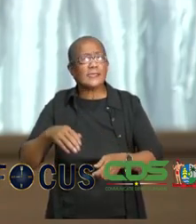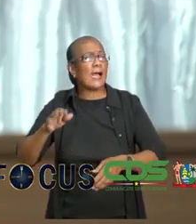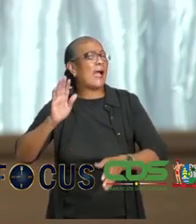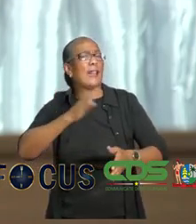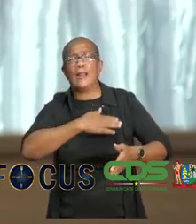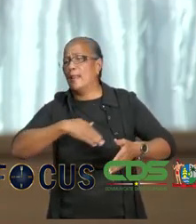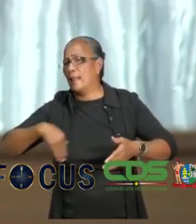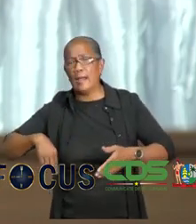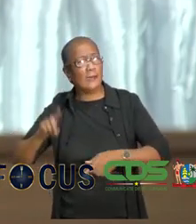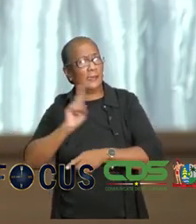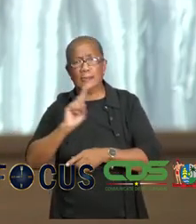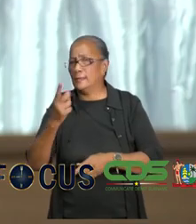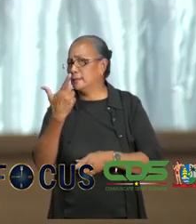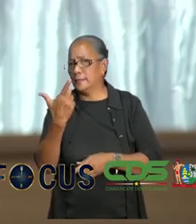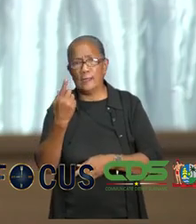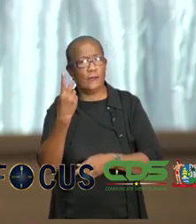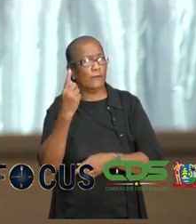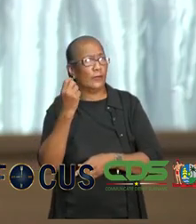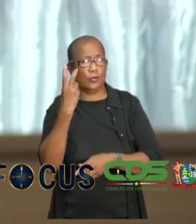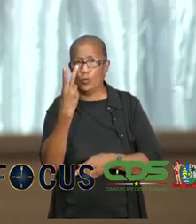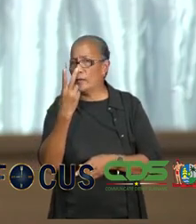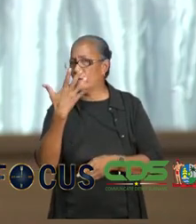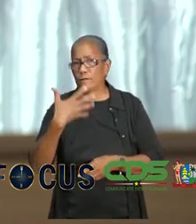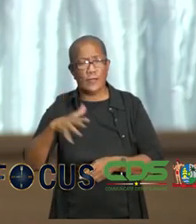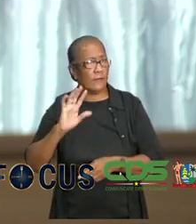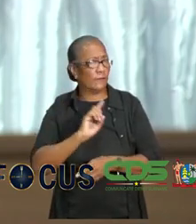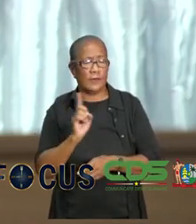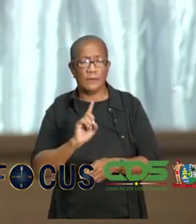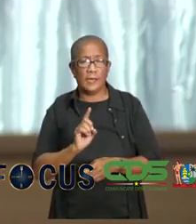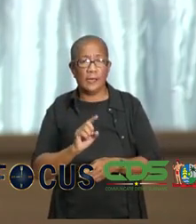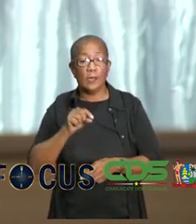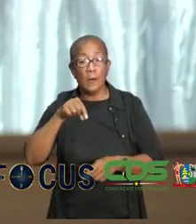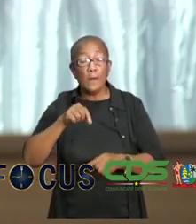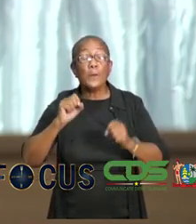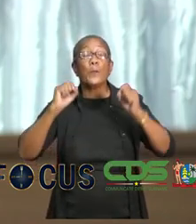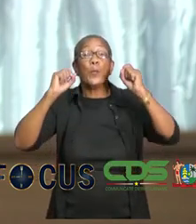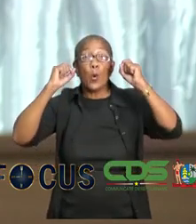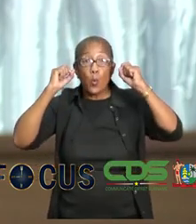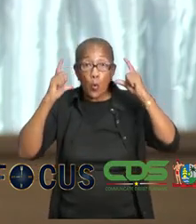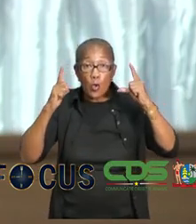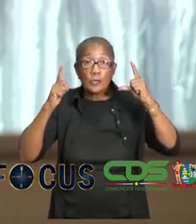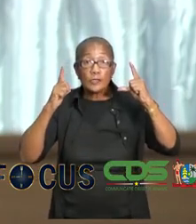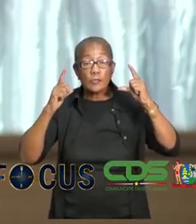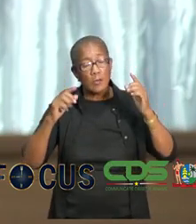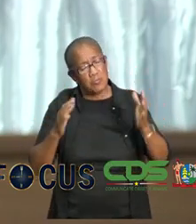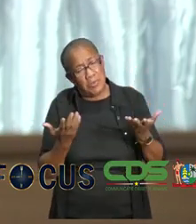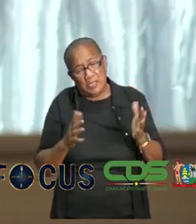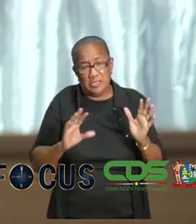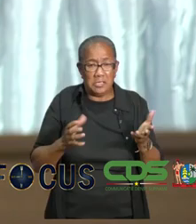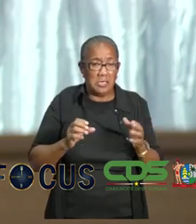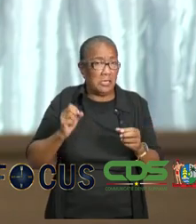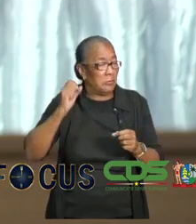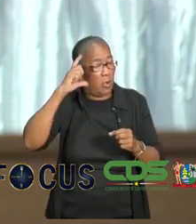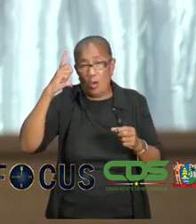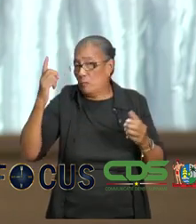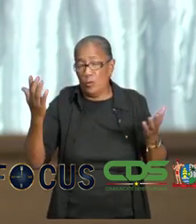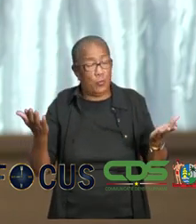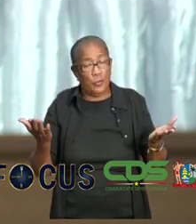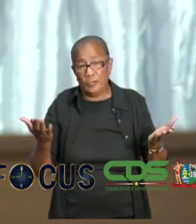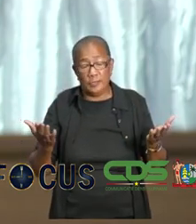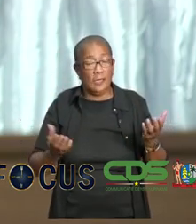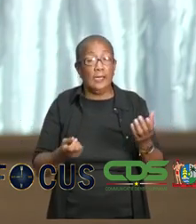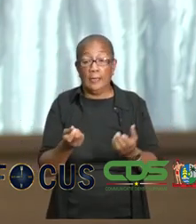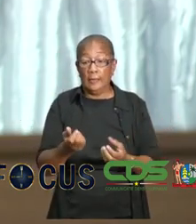men gedaan heeft, is bewust, of misschien onbewust, de